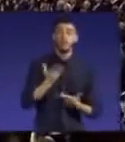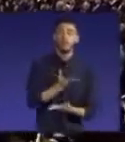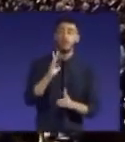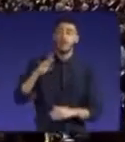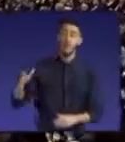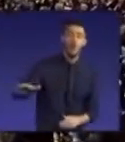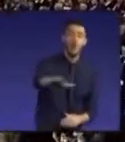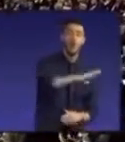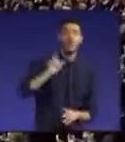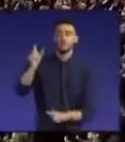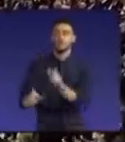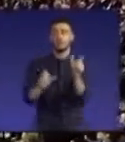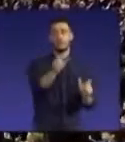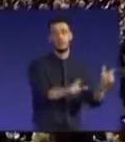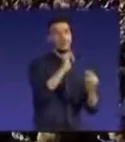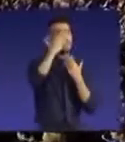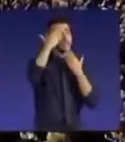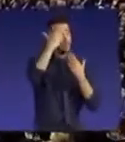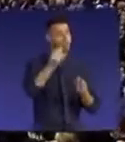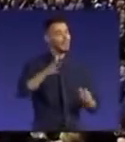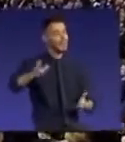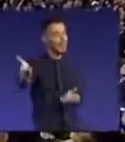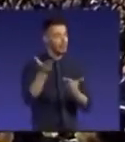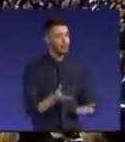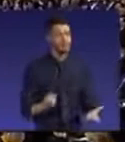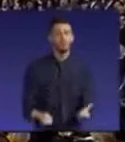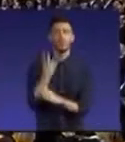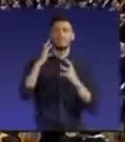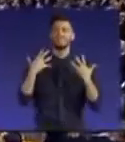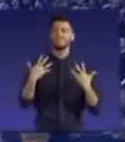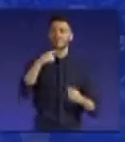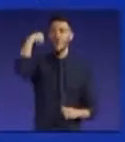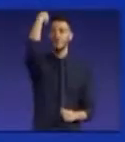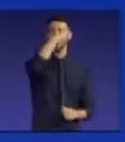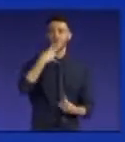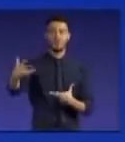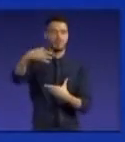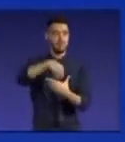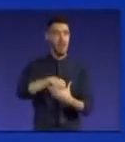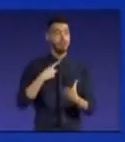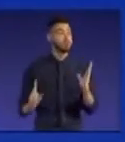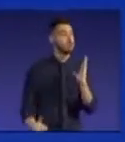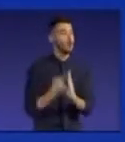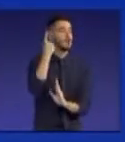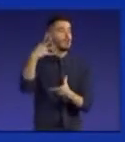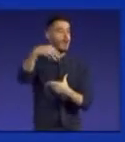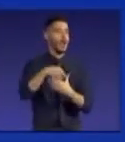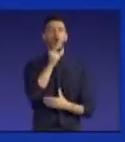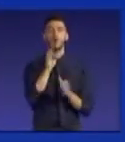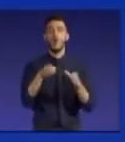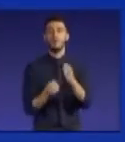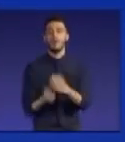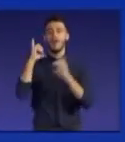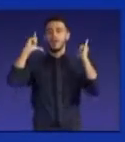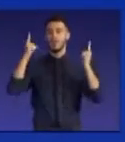ξεχωριστά. Τιμούμε και καλωσορίζουμε όμως και τα νέα στελέχη που συστρατεύονται για πρώτη φορά μαζί μας.